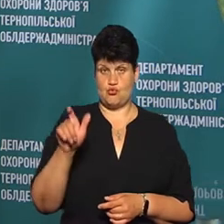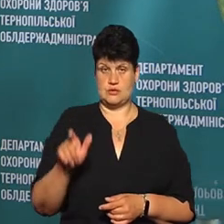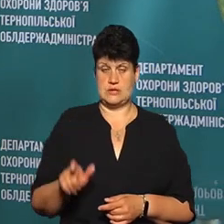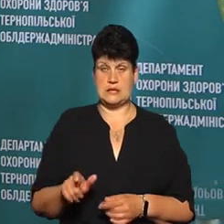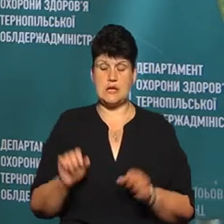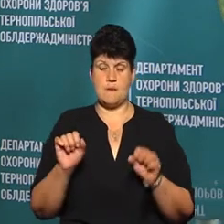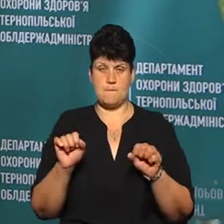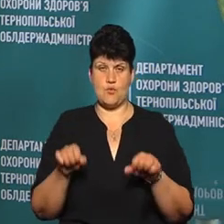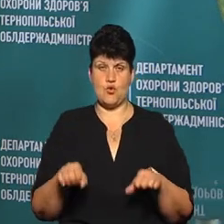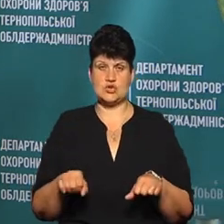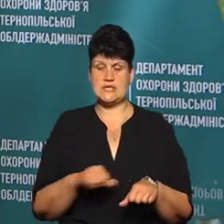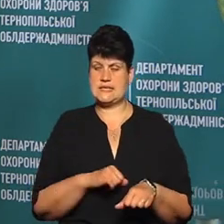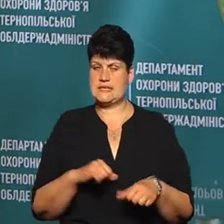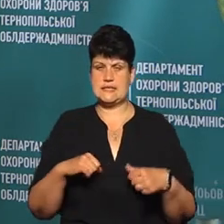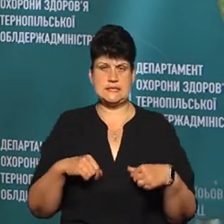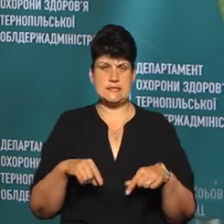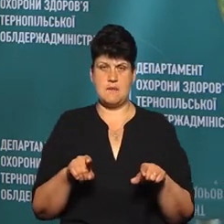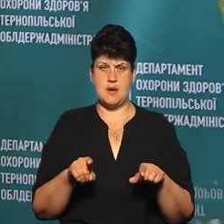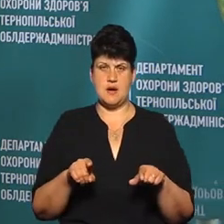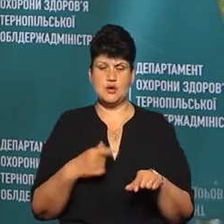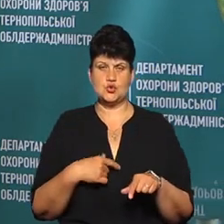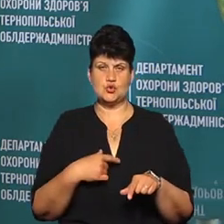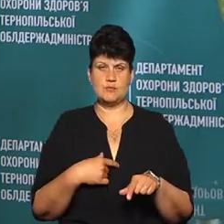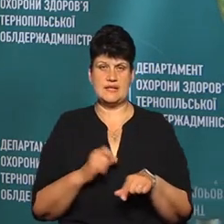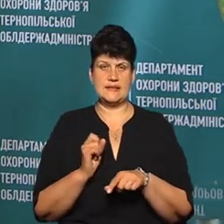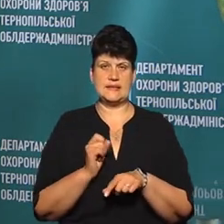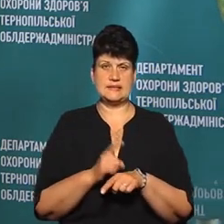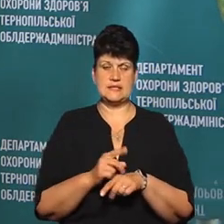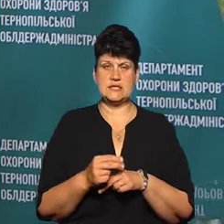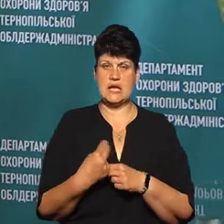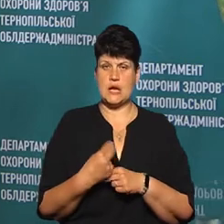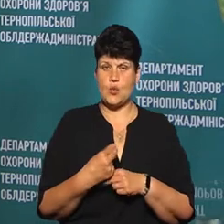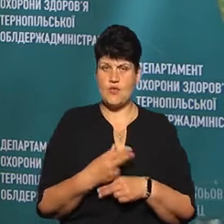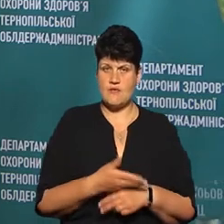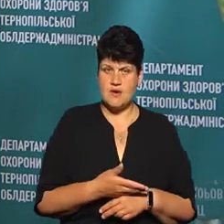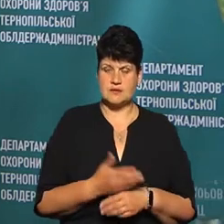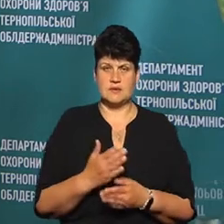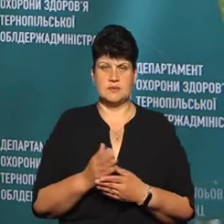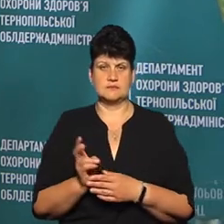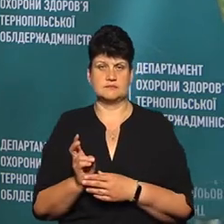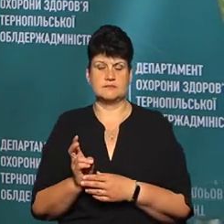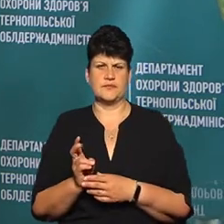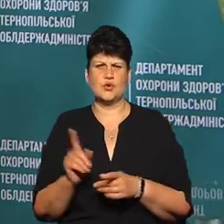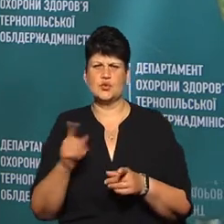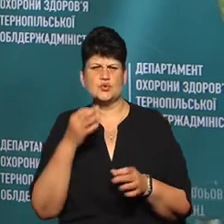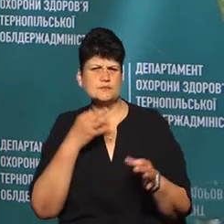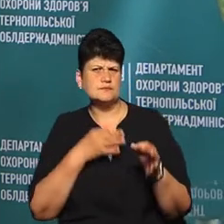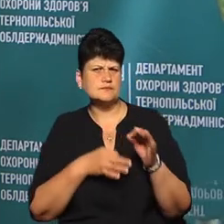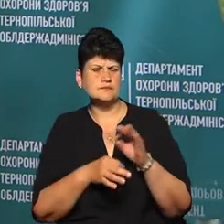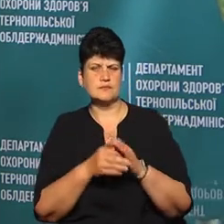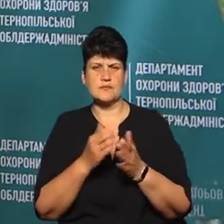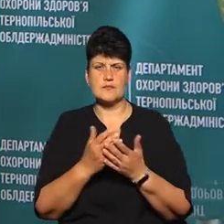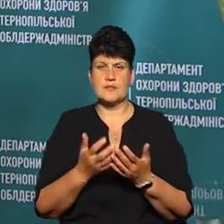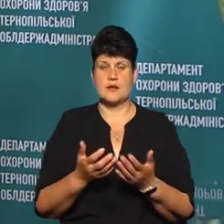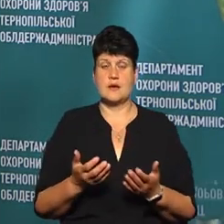може сама собі назначати лікування, вона має доступ до аптеки, хтось їй щось там порадив,